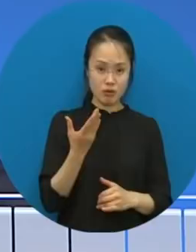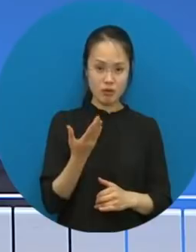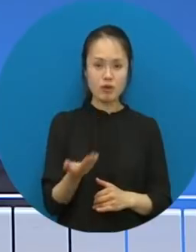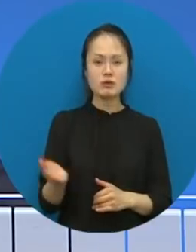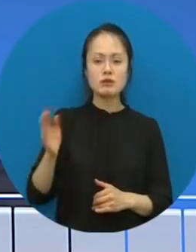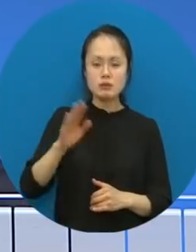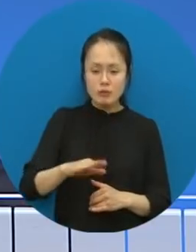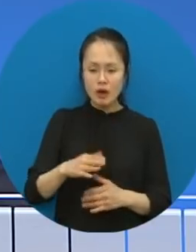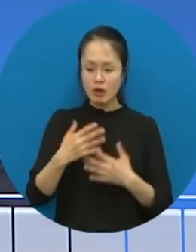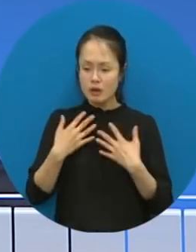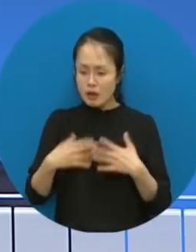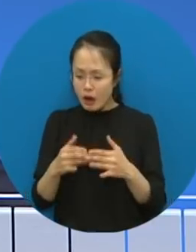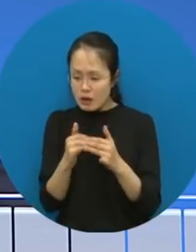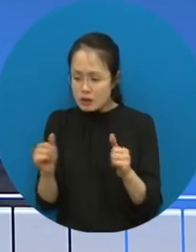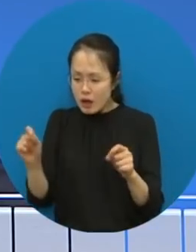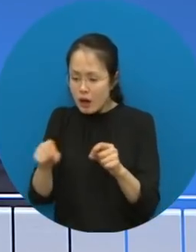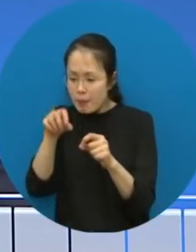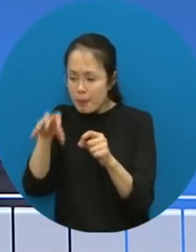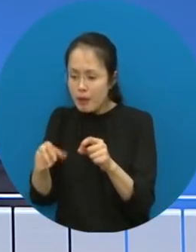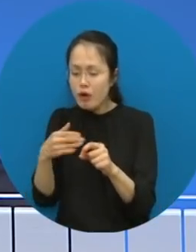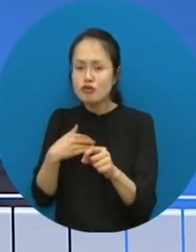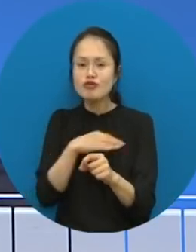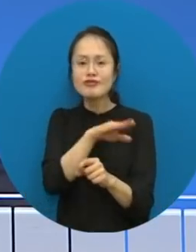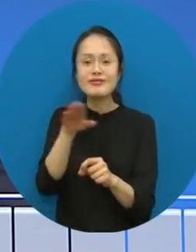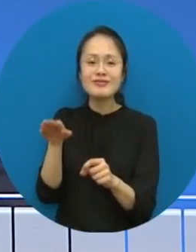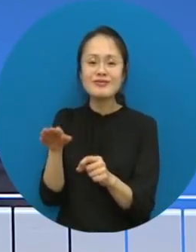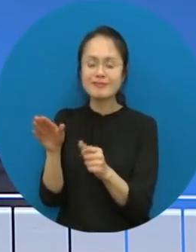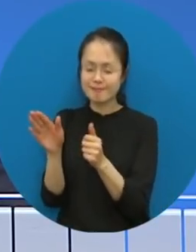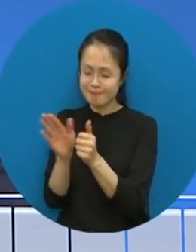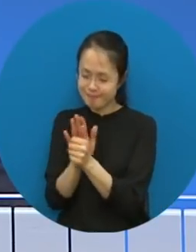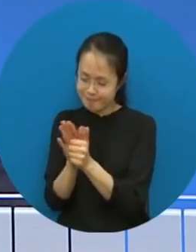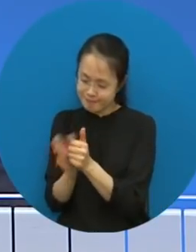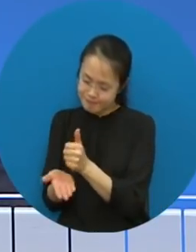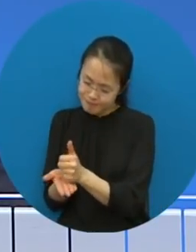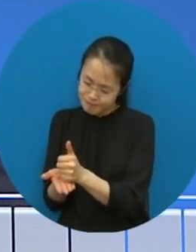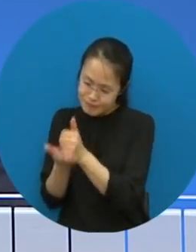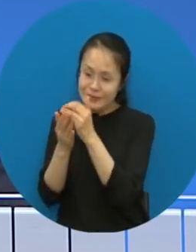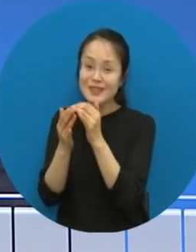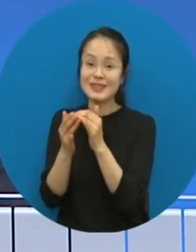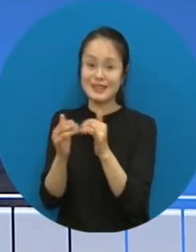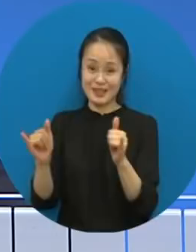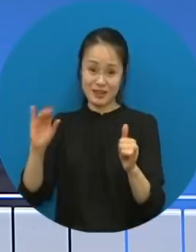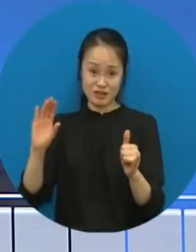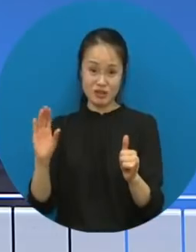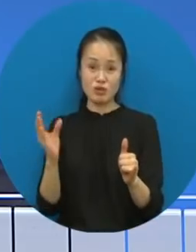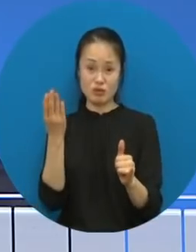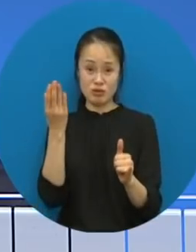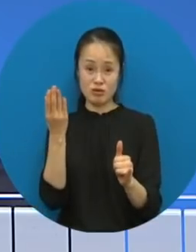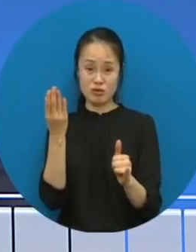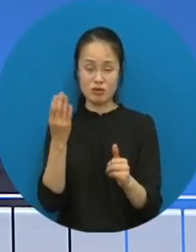앞에서는 섬기는 자의 모습으로 아무것도 아끼지 아니하고